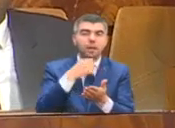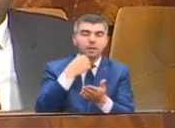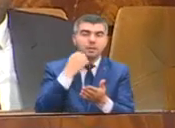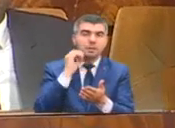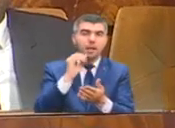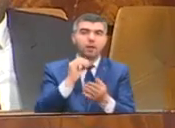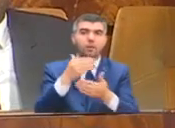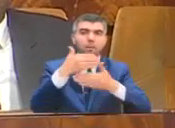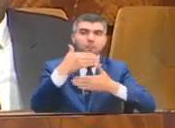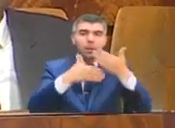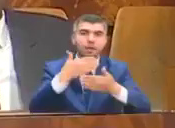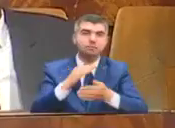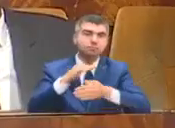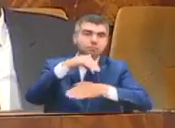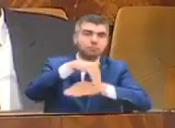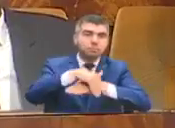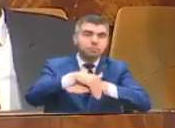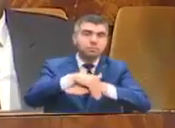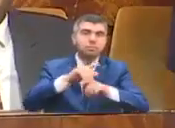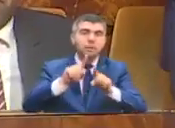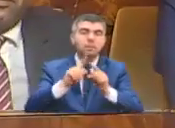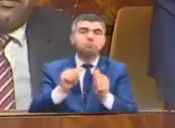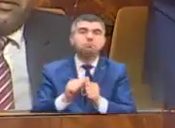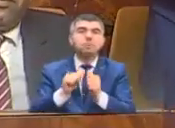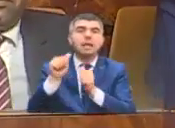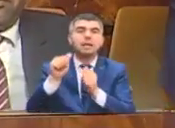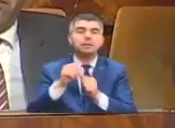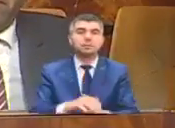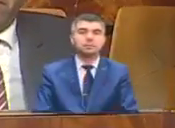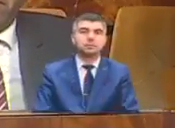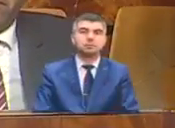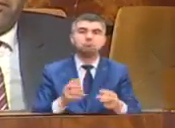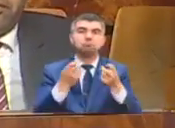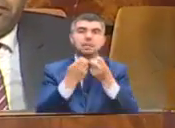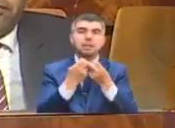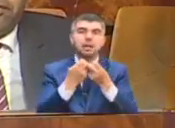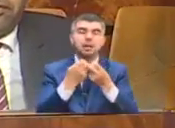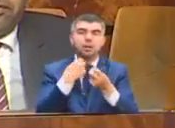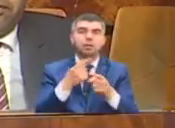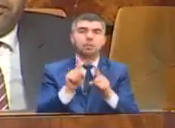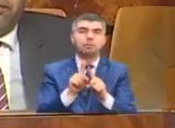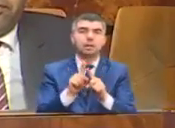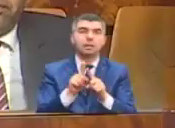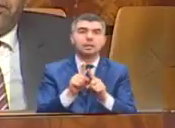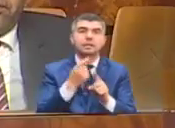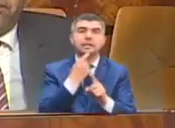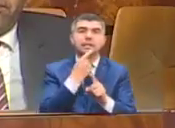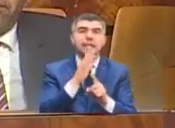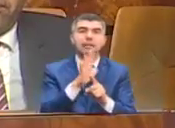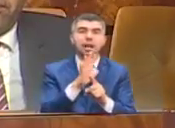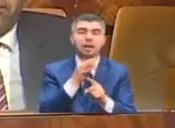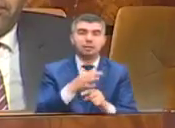هاد بحال اللي وقع قبيله بالنسبة للغفساي وسد الوحدة. نعطي مثال ديال إقليم تازة، السد ديال بابلوطة،